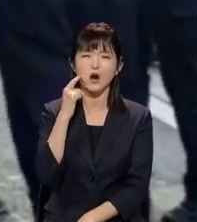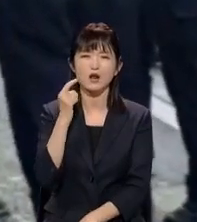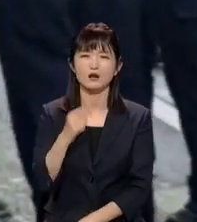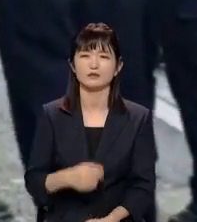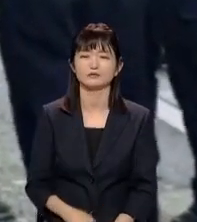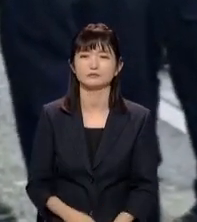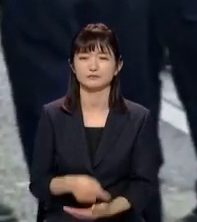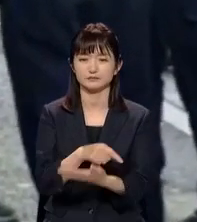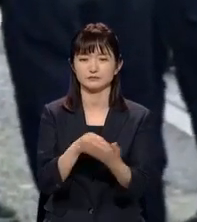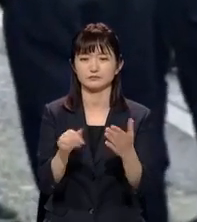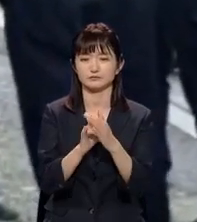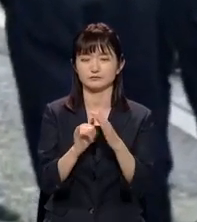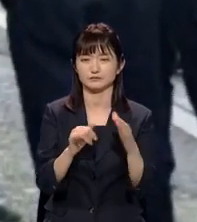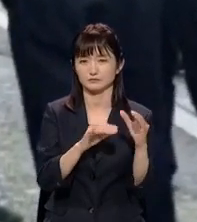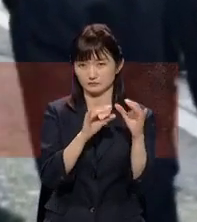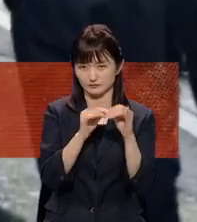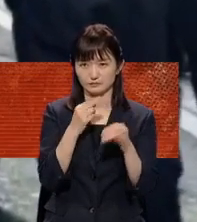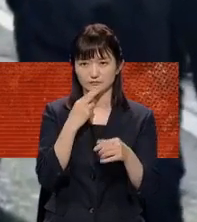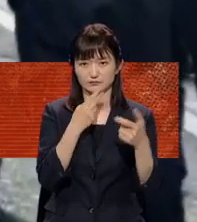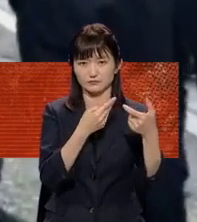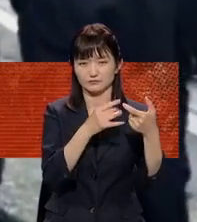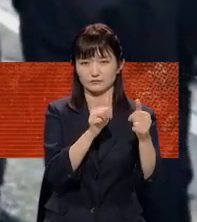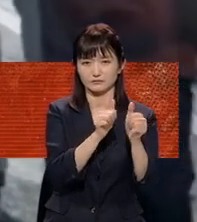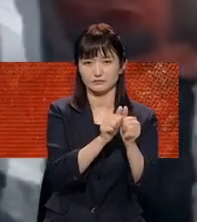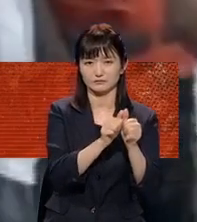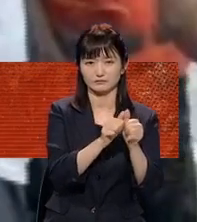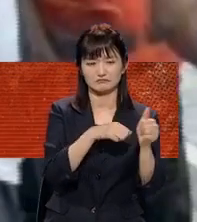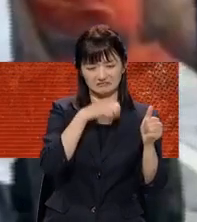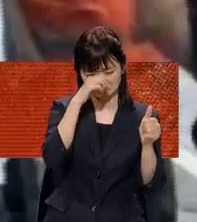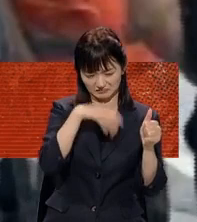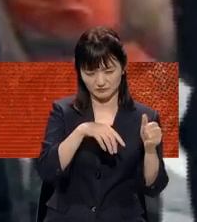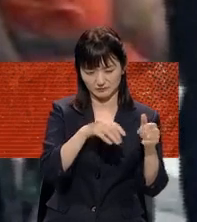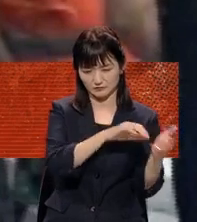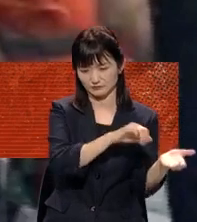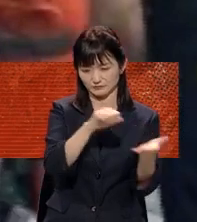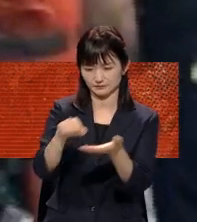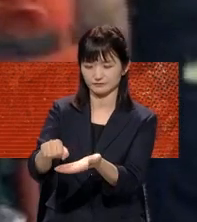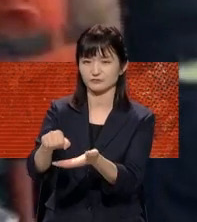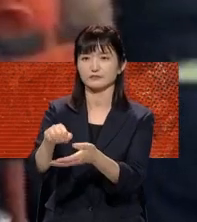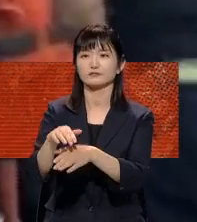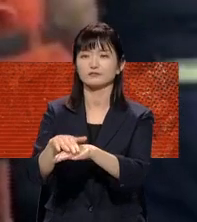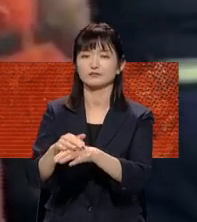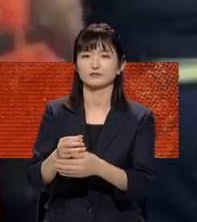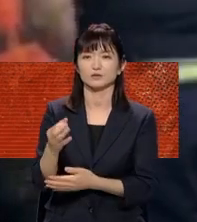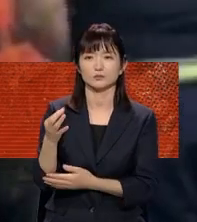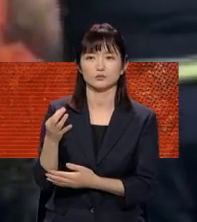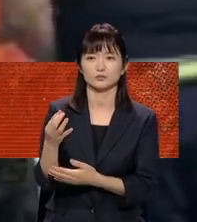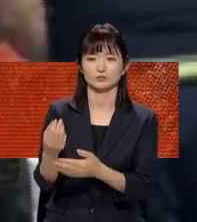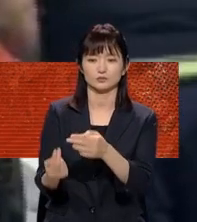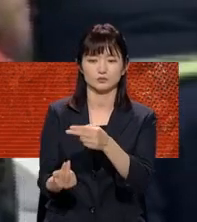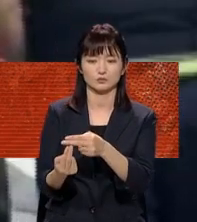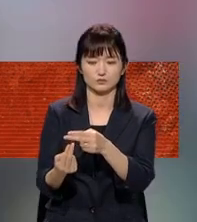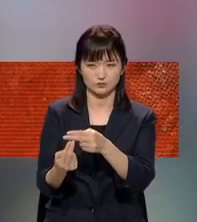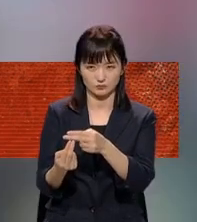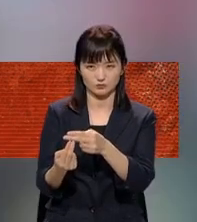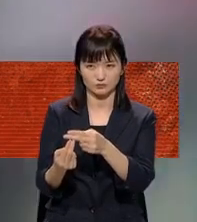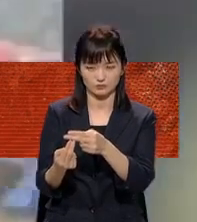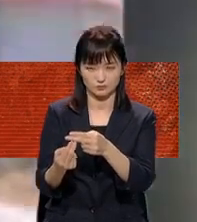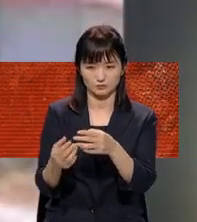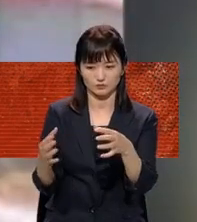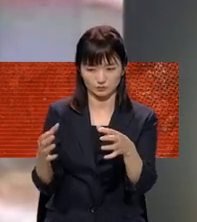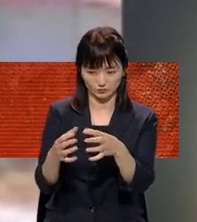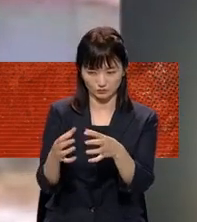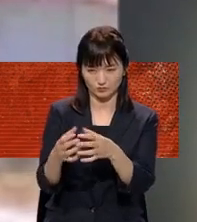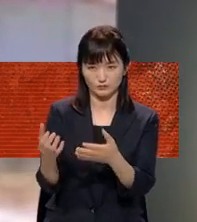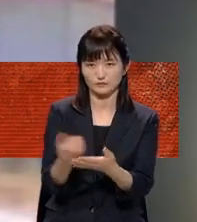유족의 동의 없이 한 60대 남성이 무단으로 논 걸로 밝혀졌고요 돈이 모이면 챙기려고 했던 걸로 보입니다 작성자에 따르면